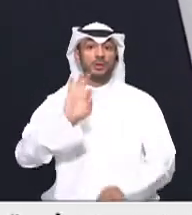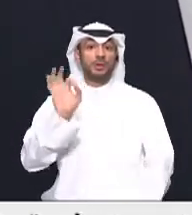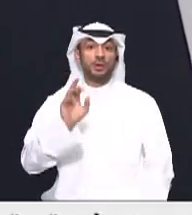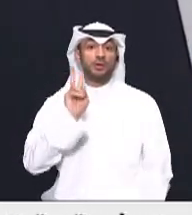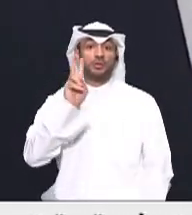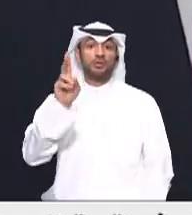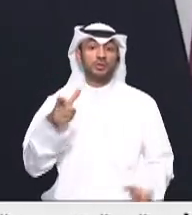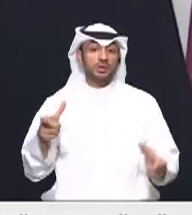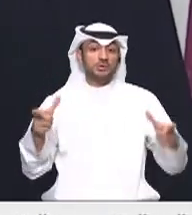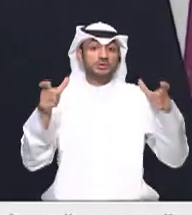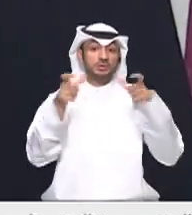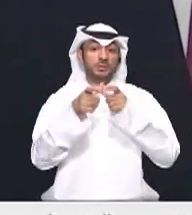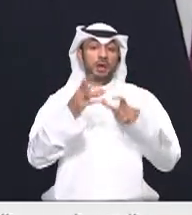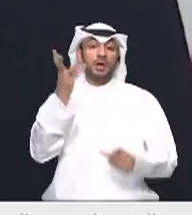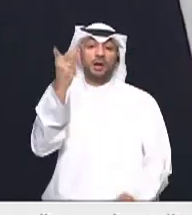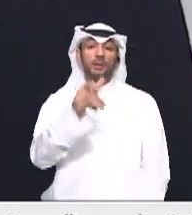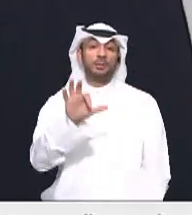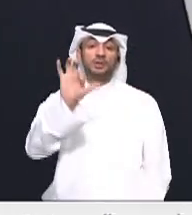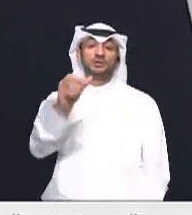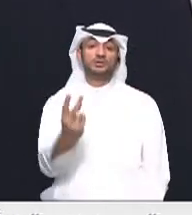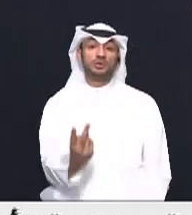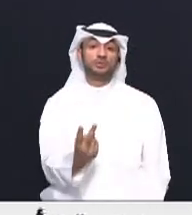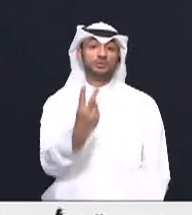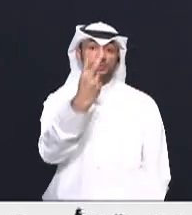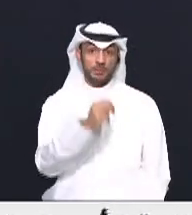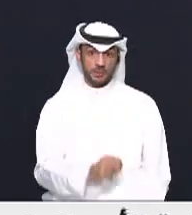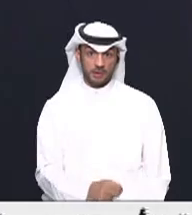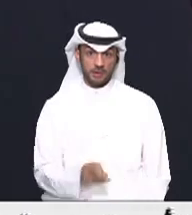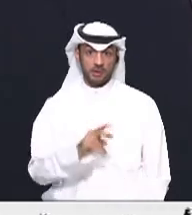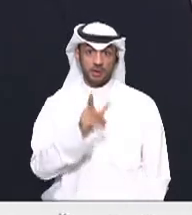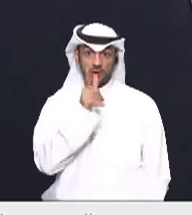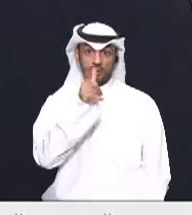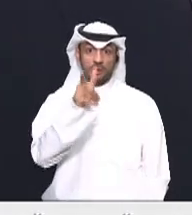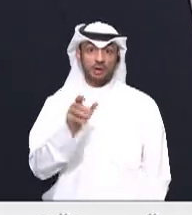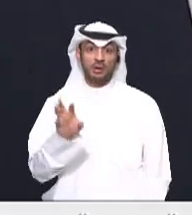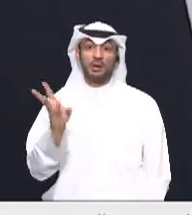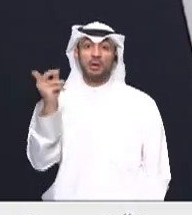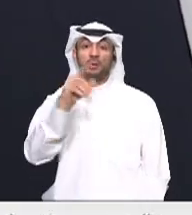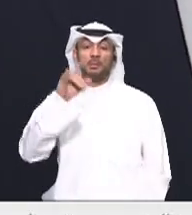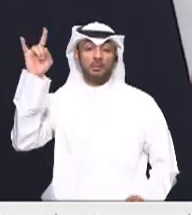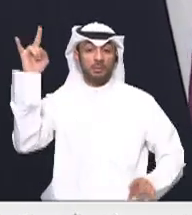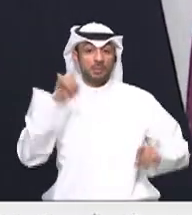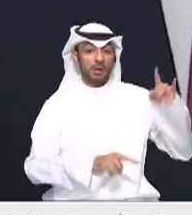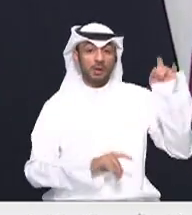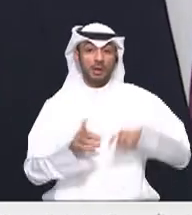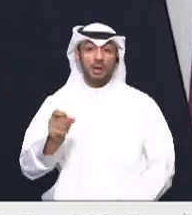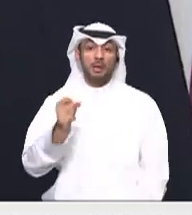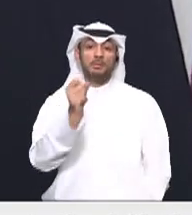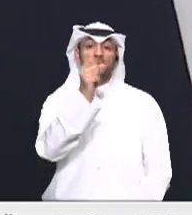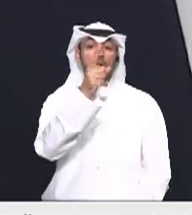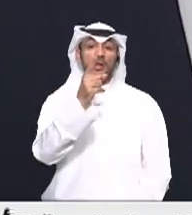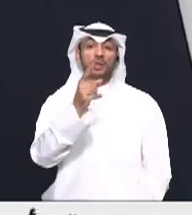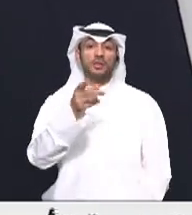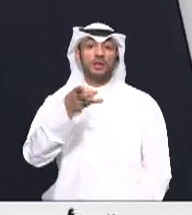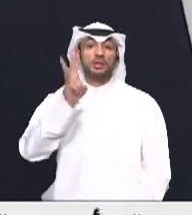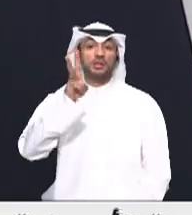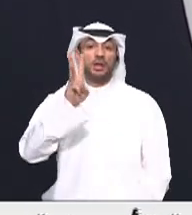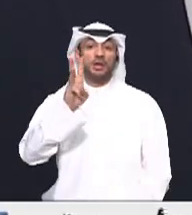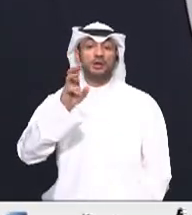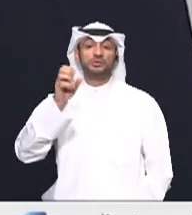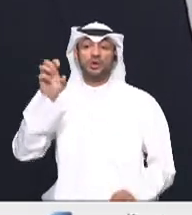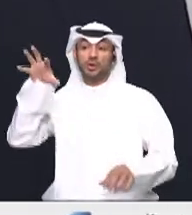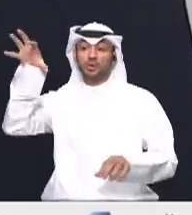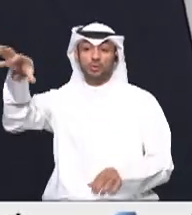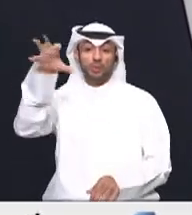دورتها 79، وهناك مشاركة من ما يقارب 113 رئيس وفد دولة من